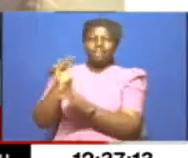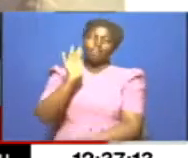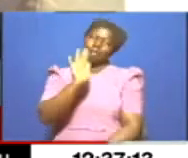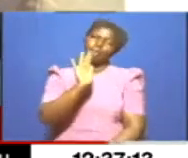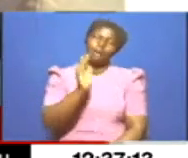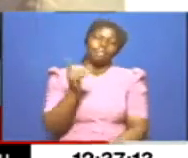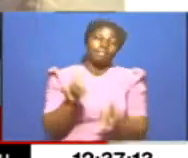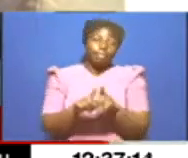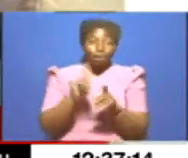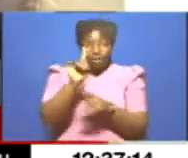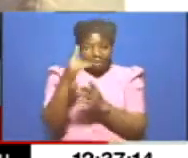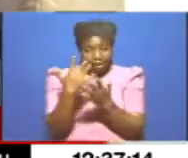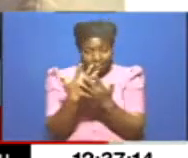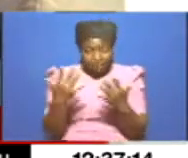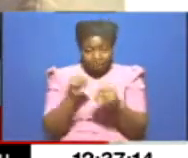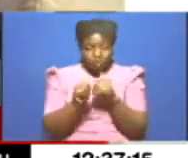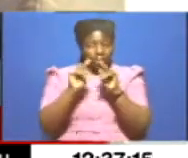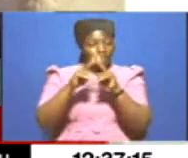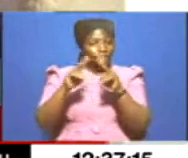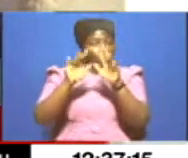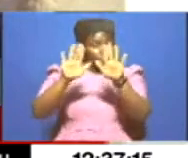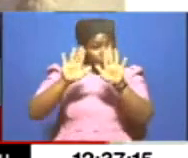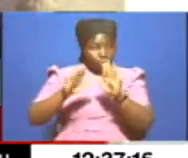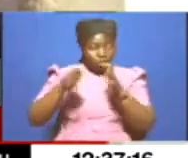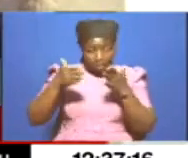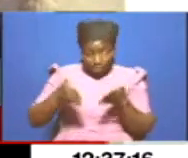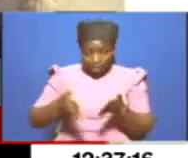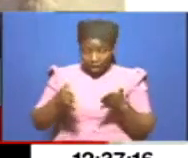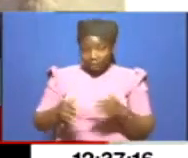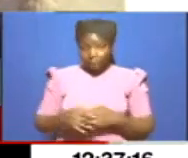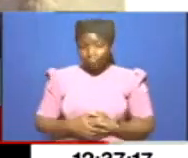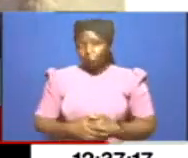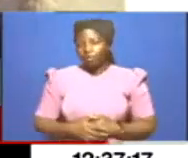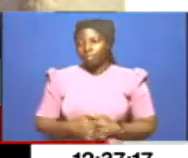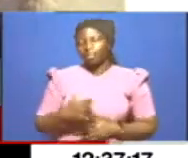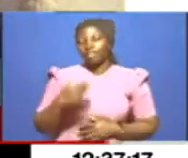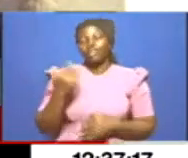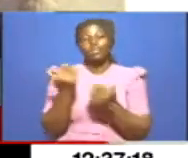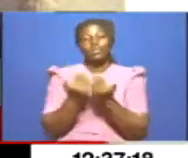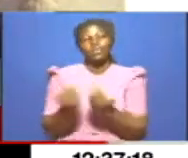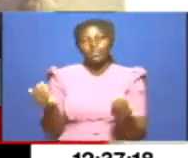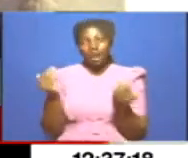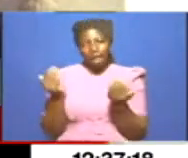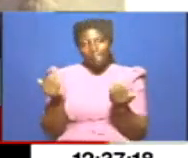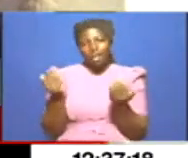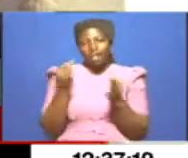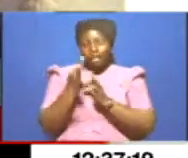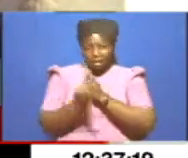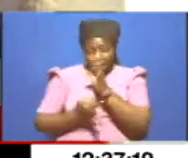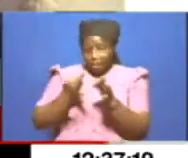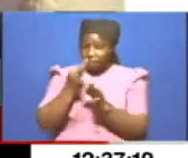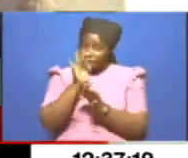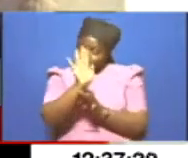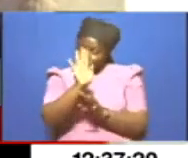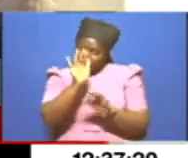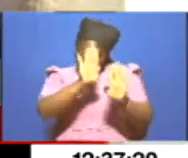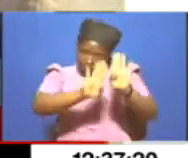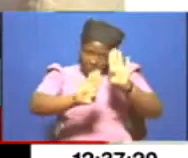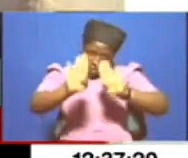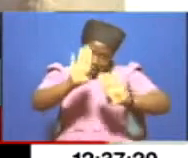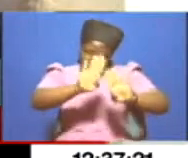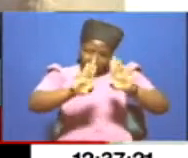kwanza ambalo ni la muhimu sana hapa Nanzi ni kwamba watoto ikiwa tabia yako si nzuri,